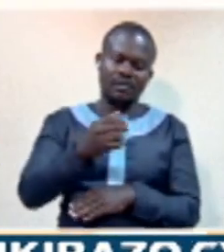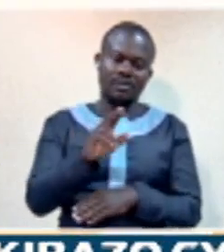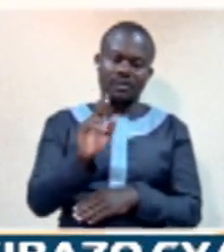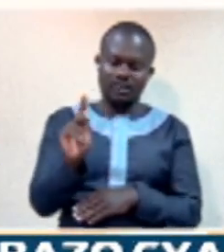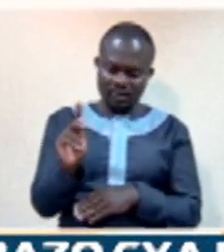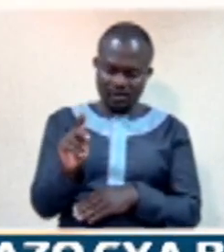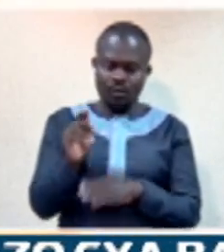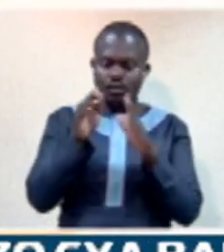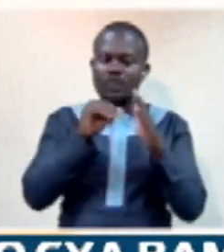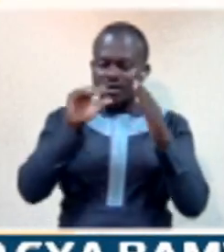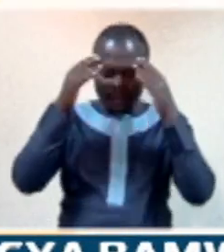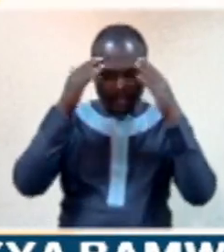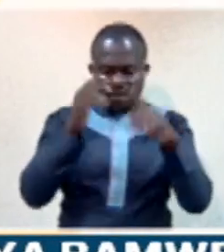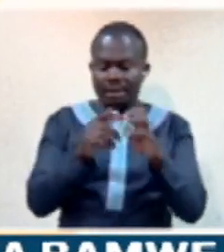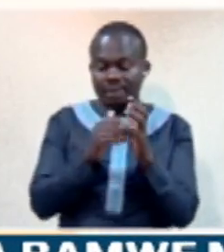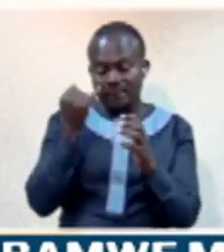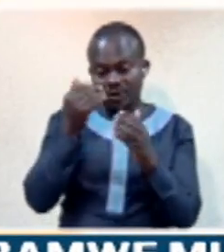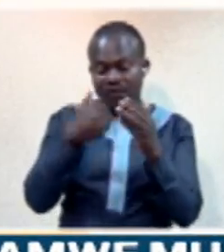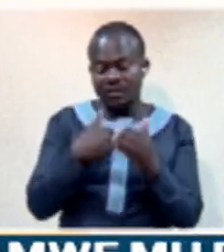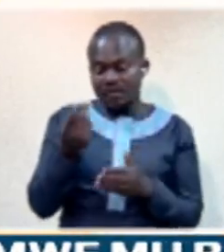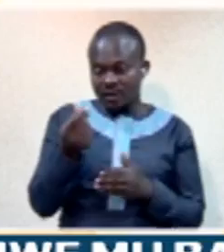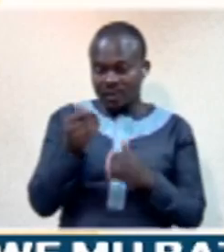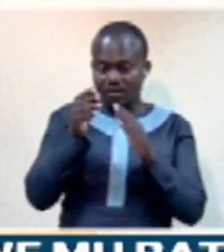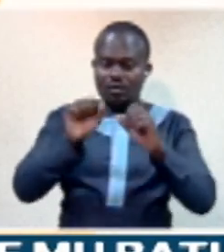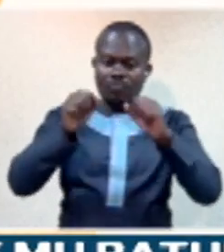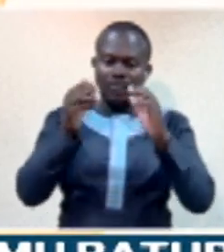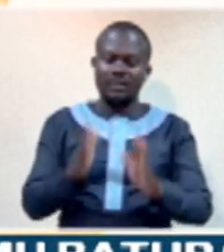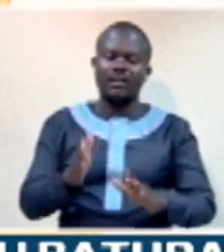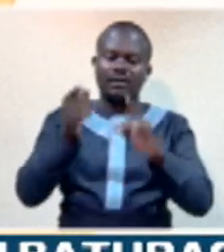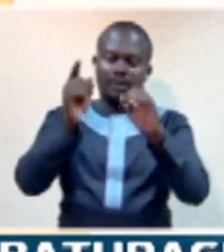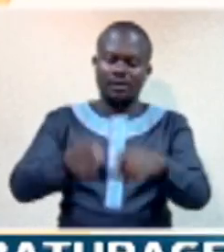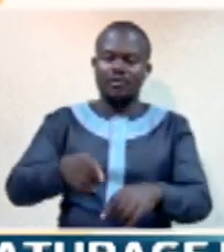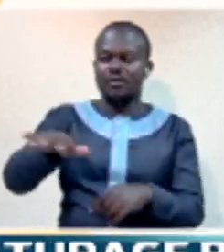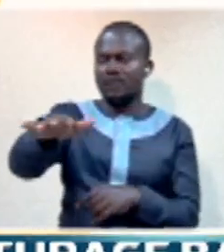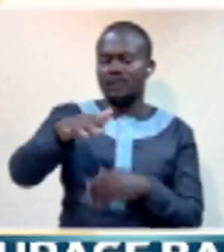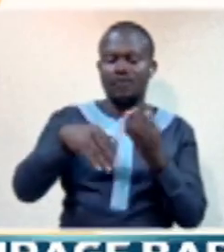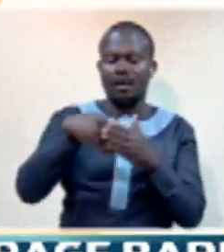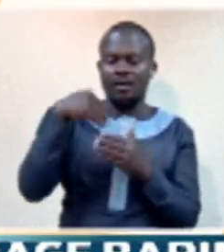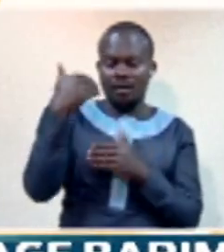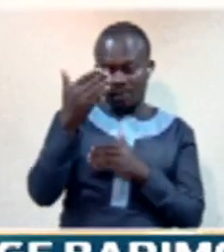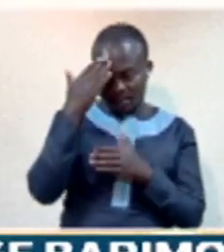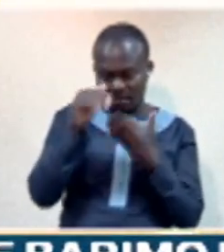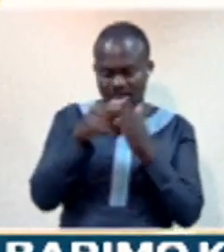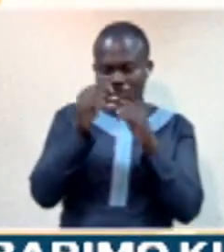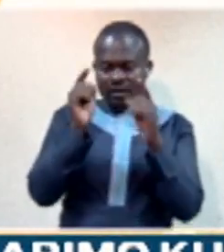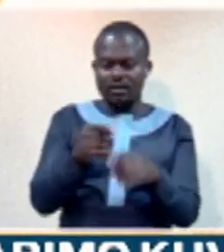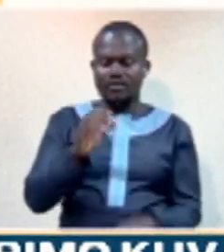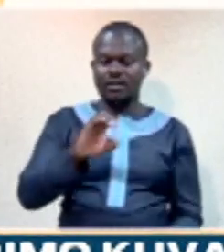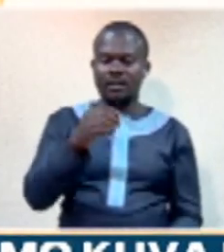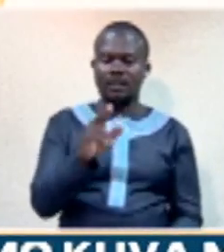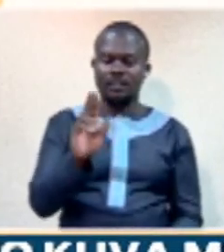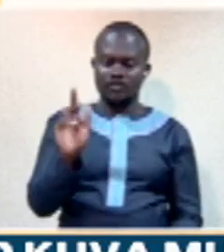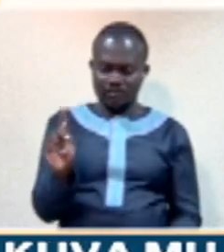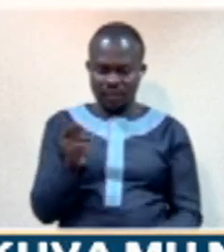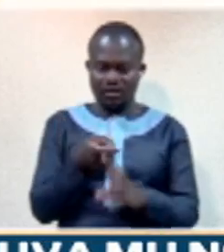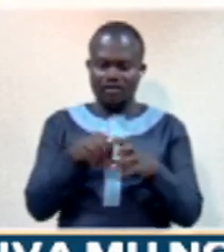CHK umuntu ntago aba ahazi, ariko iyo ufite nk'amafaranga ugaha umumotari aba ari bukugezeyo. Noneho rero kugira ngo tuzagere CHK,